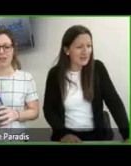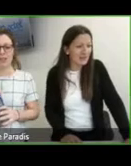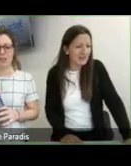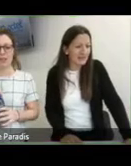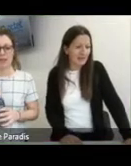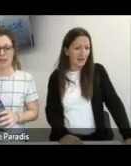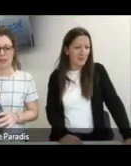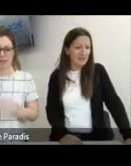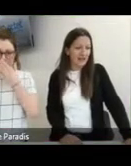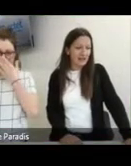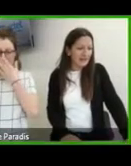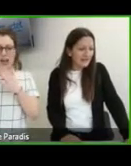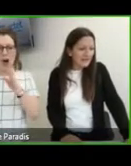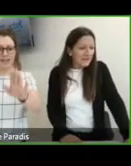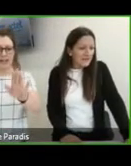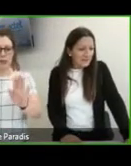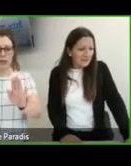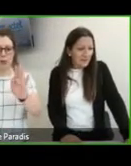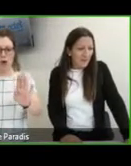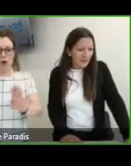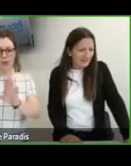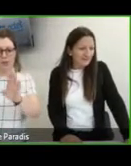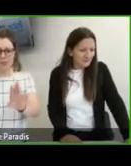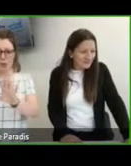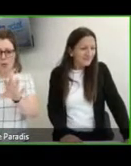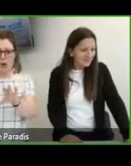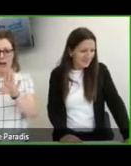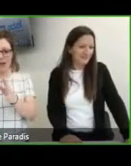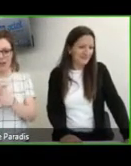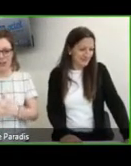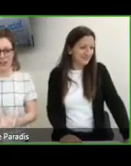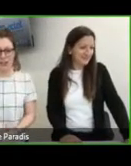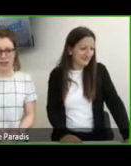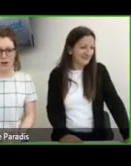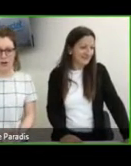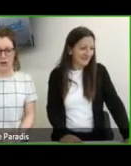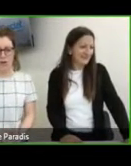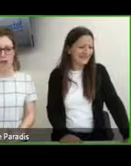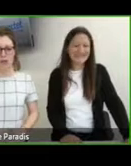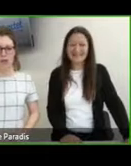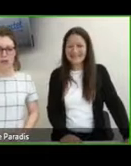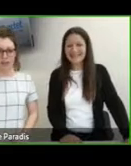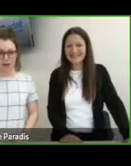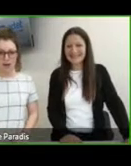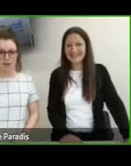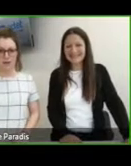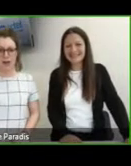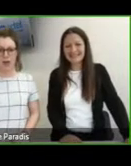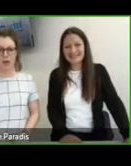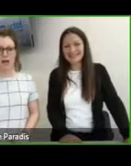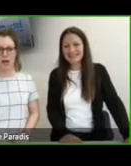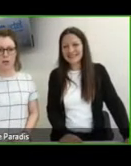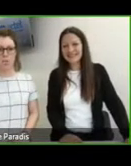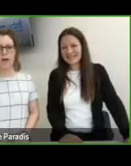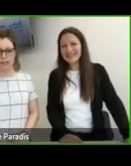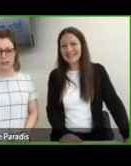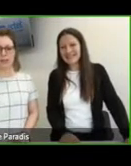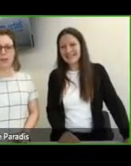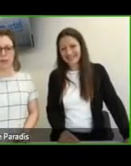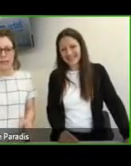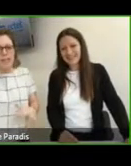Crise d'anxiété dans le petit sac. Ouais. On sent comme deux pôles. Hein? Deux pôles émergés. On voit qu'il y a beaucoup de gens qui ont envie de faire leur mea culpa,